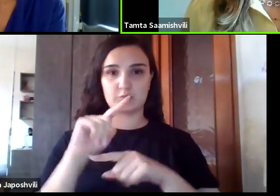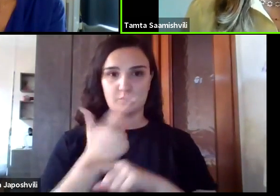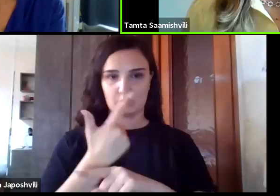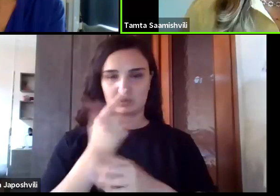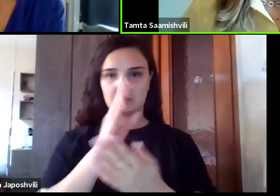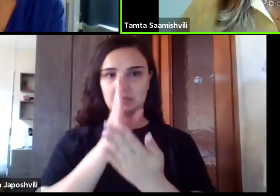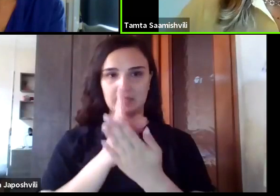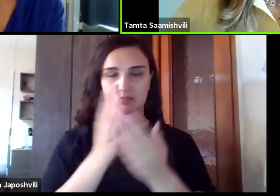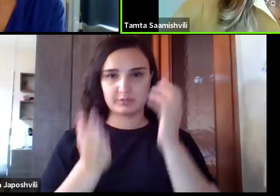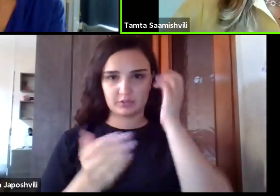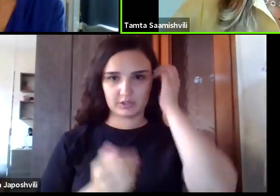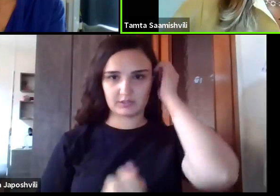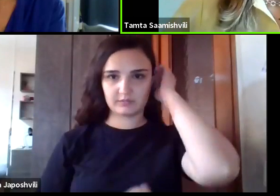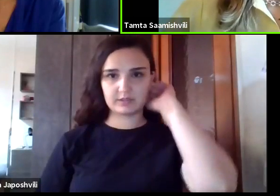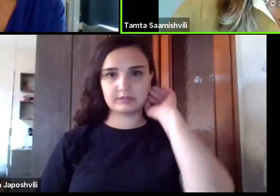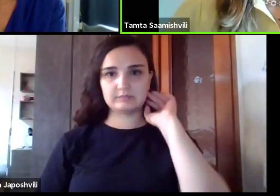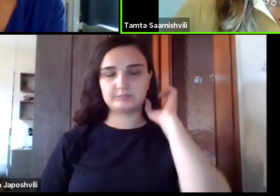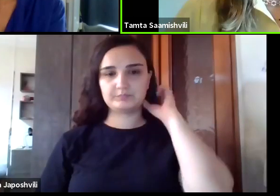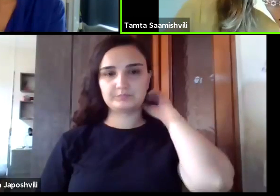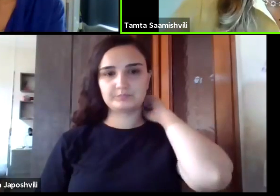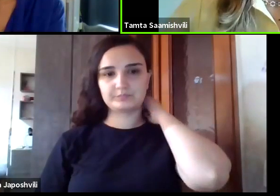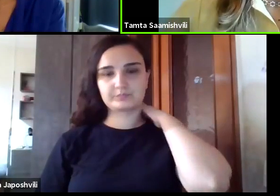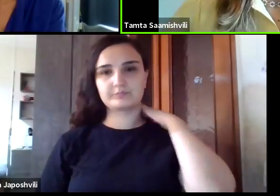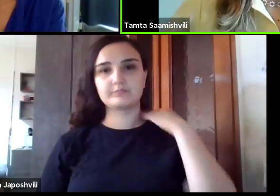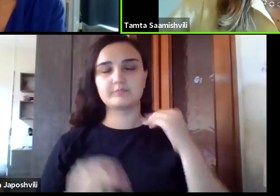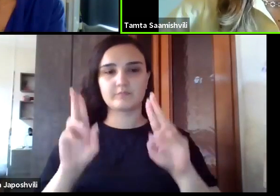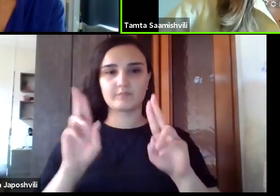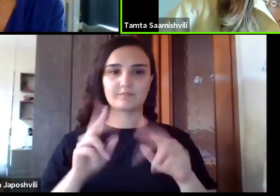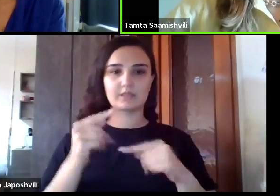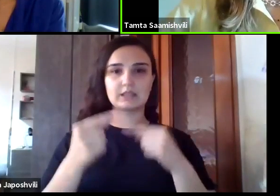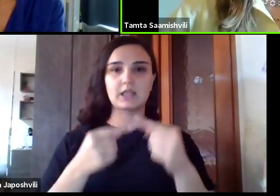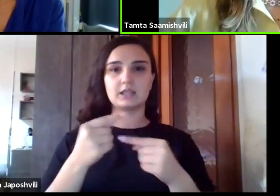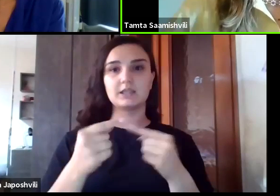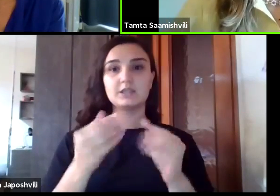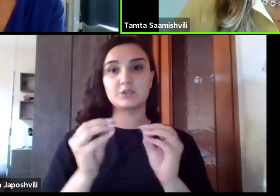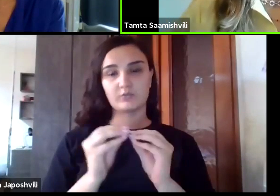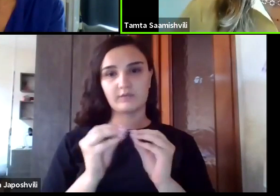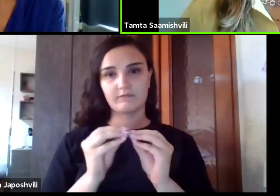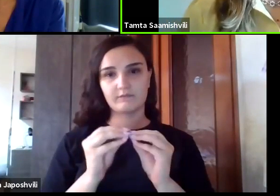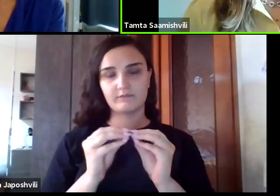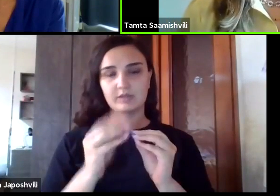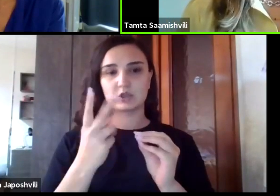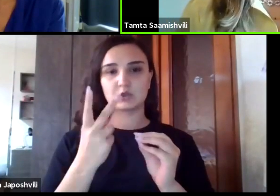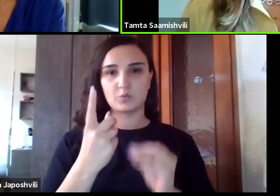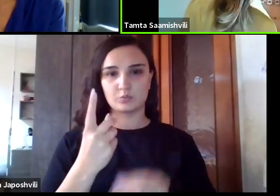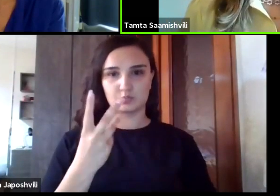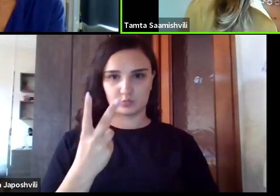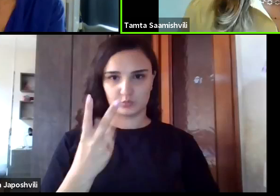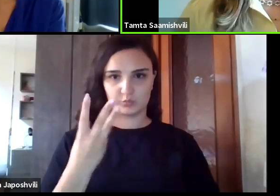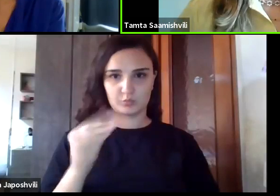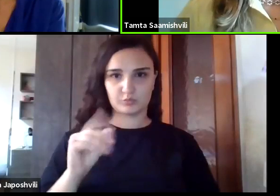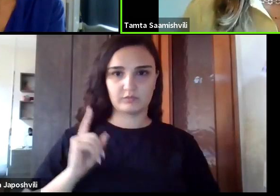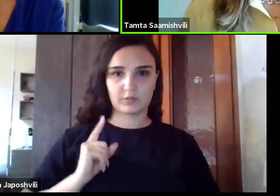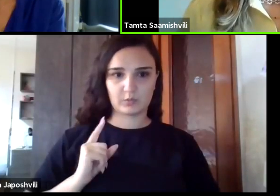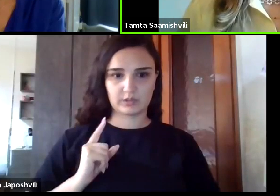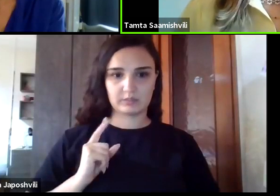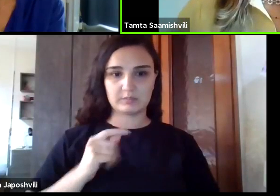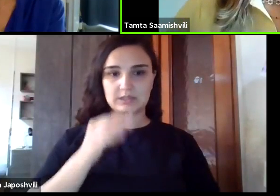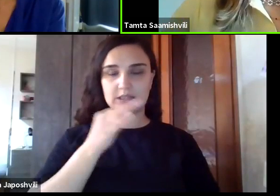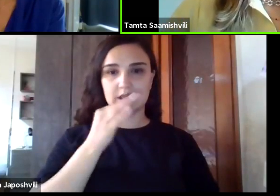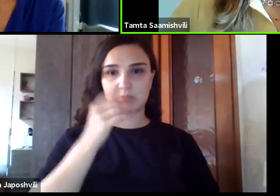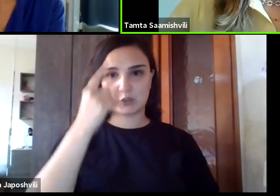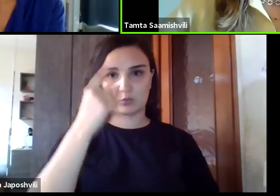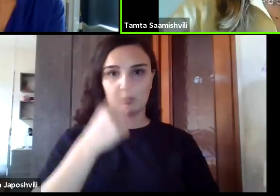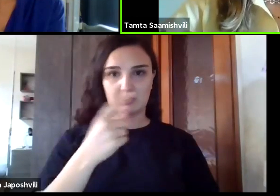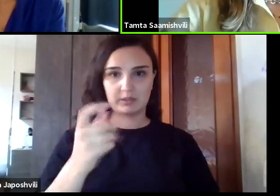პირდაპირ ჩართვას. თუმცა ესე ტრადიციისამებრ 1-2 წუთი ველოდებით ხოლმე, სანამ ეს